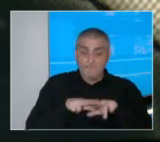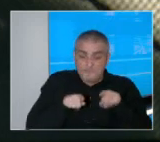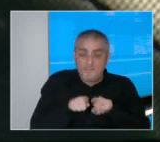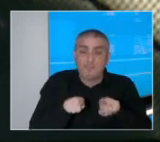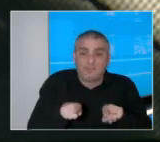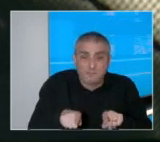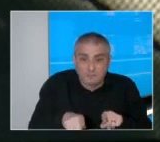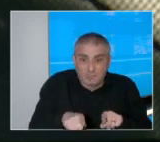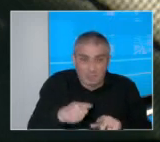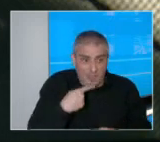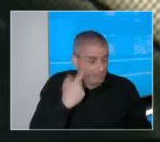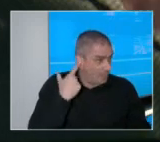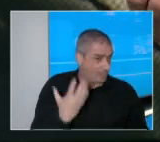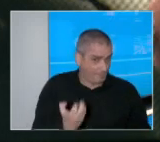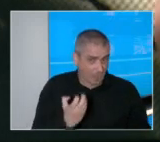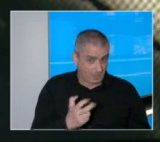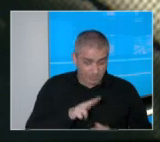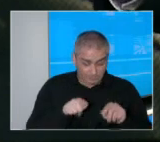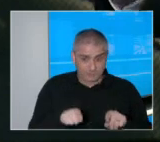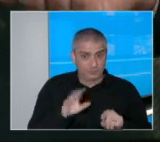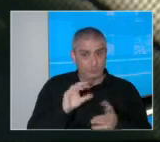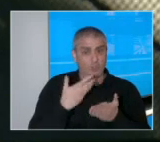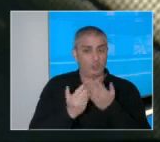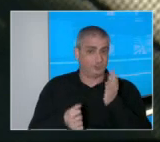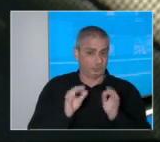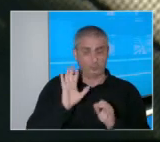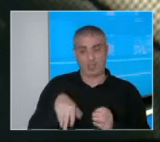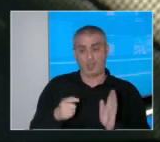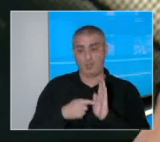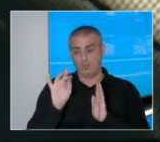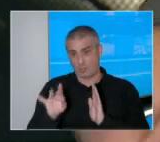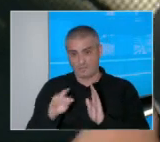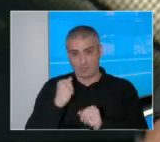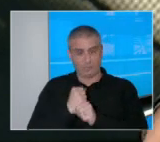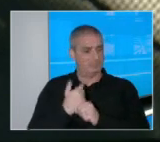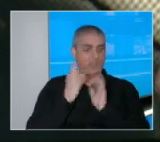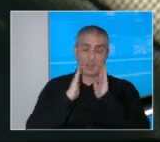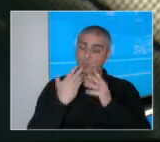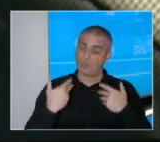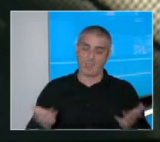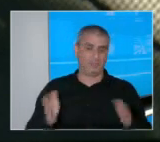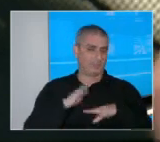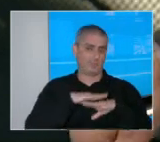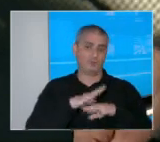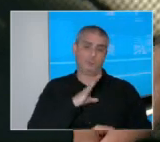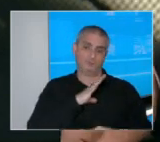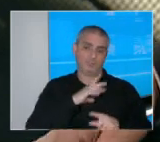הזאת, שמעתם את ההקלטות, המציאות הזאת של יועץ משפטי, שהוא גם התובע, מייצרת חוסר אמון, מייצרת חוסר תפקוד,